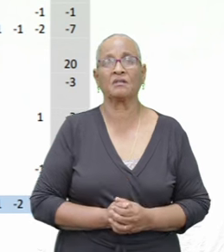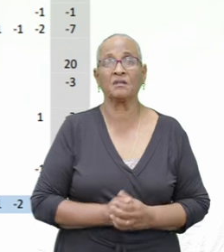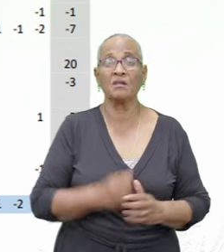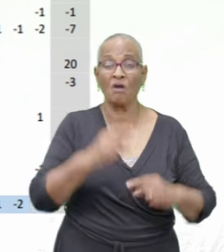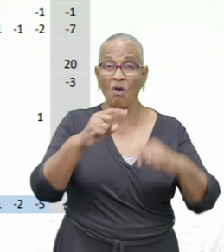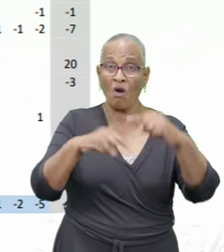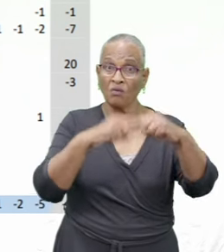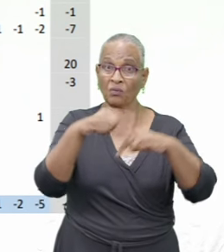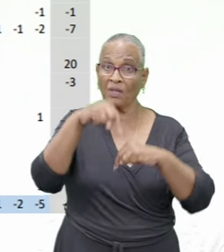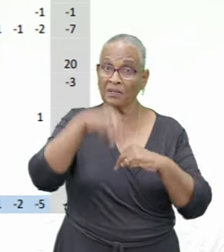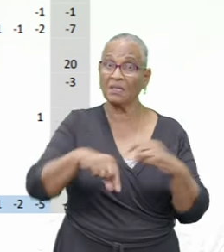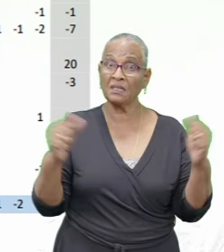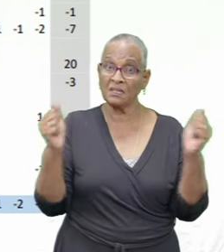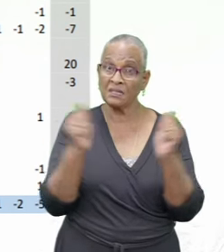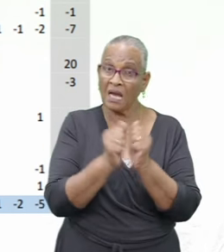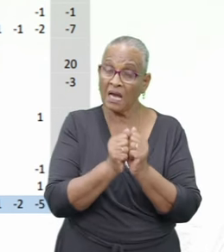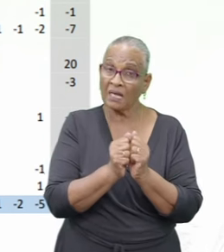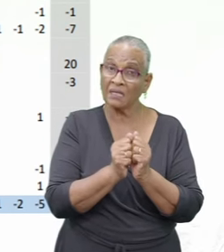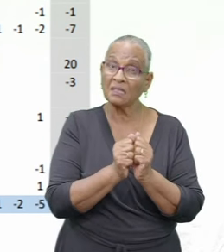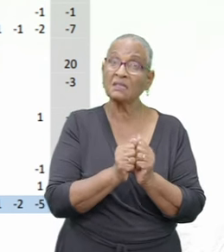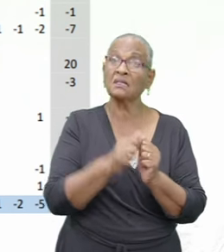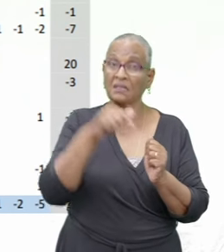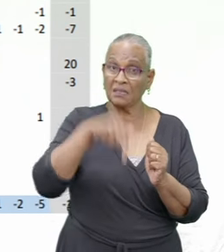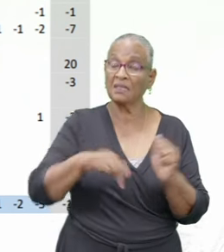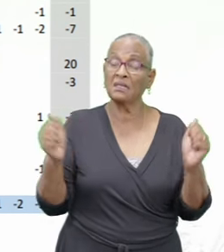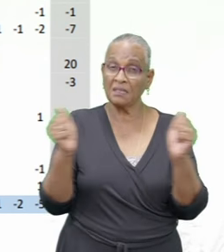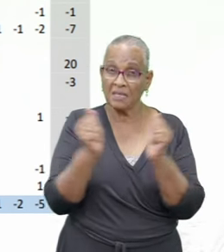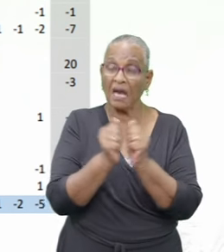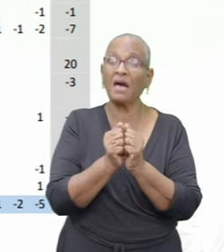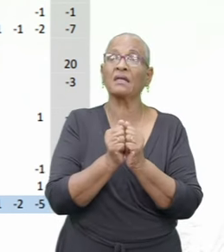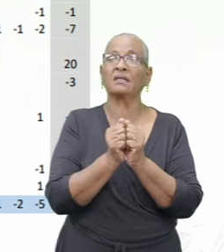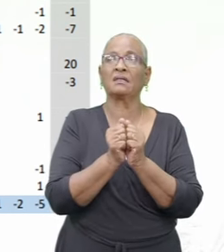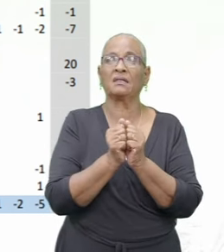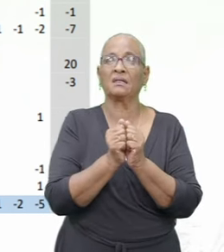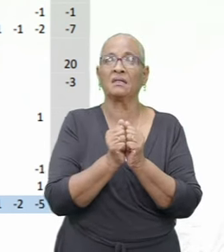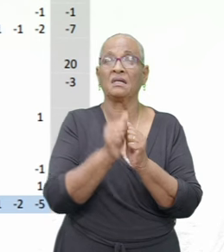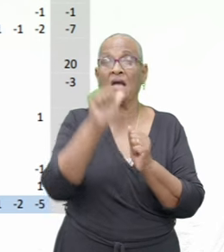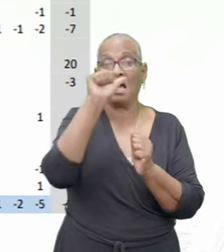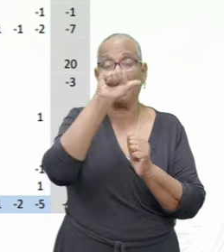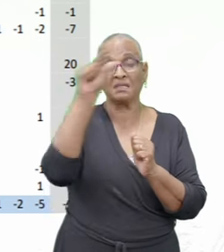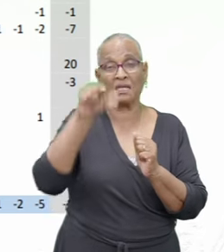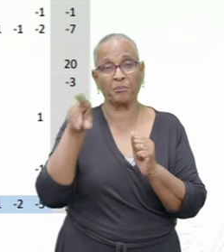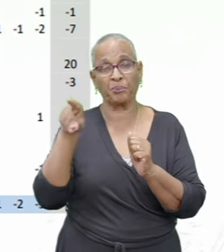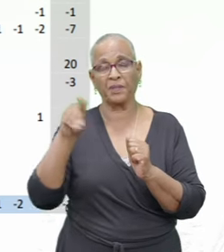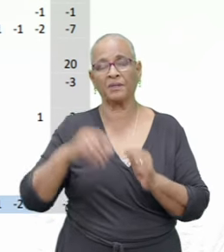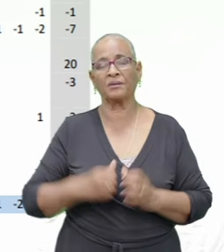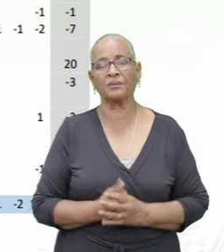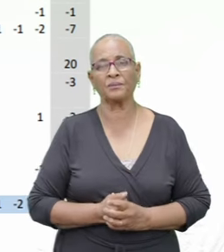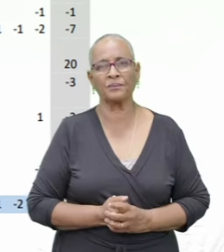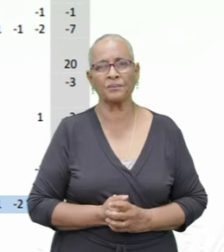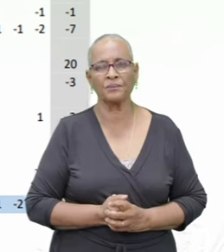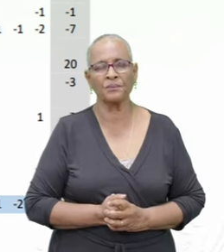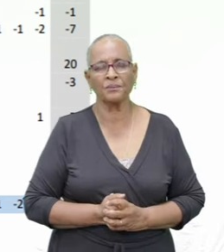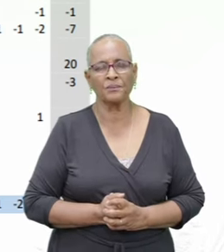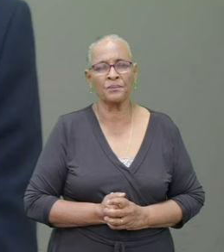van het jaar 2024 in het AZP.